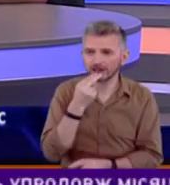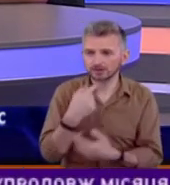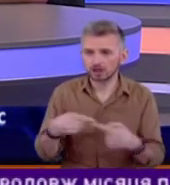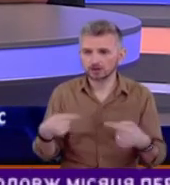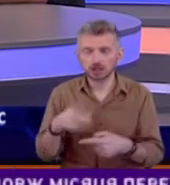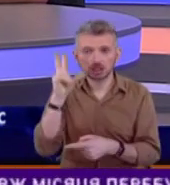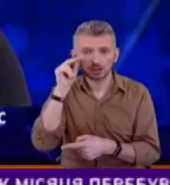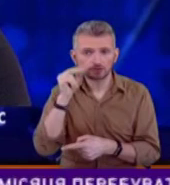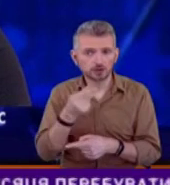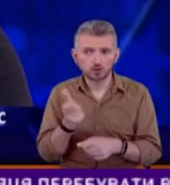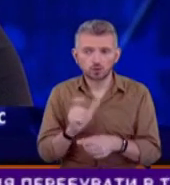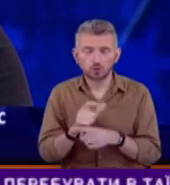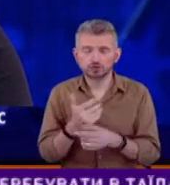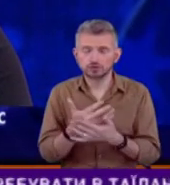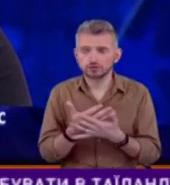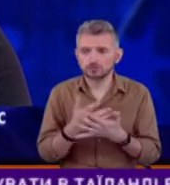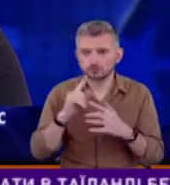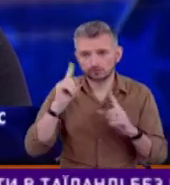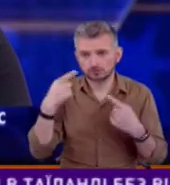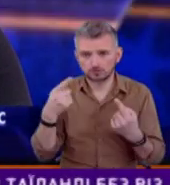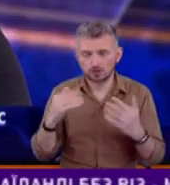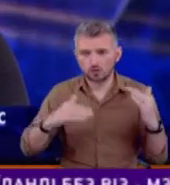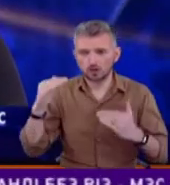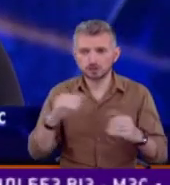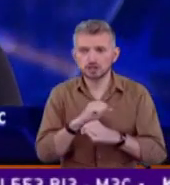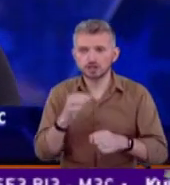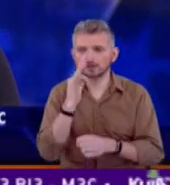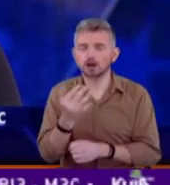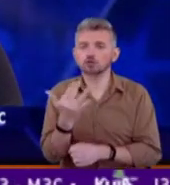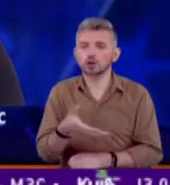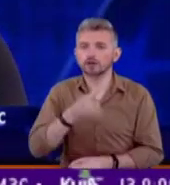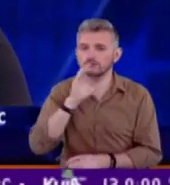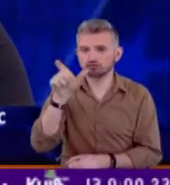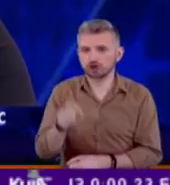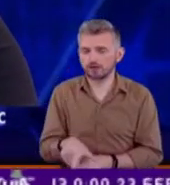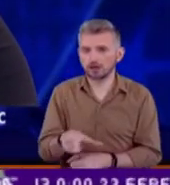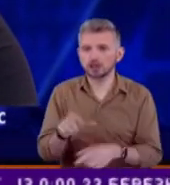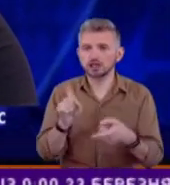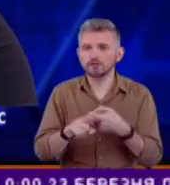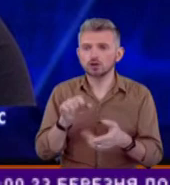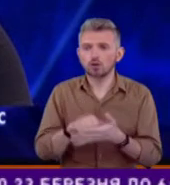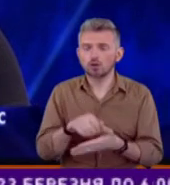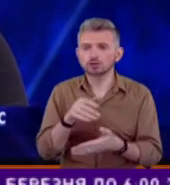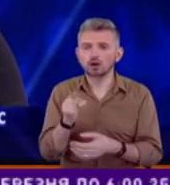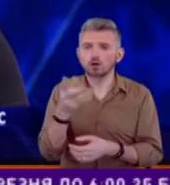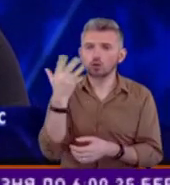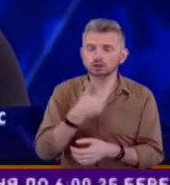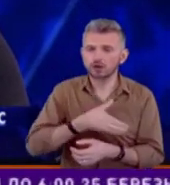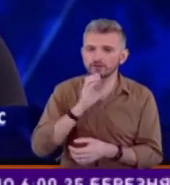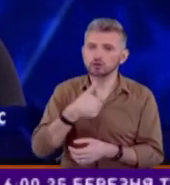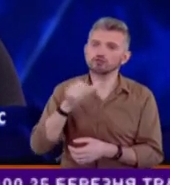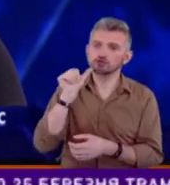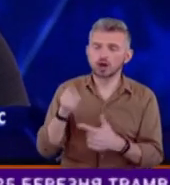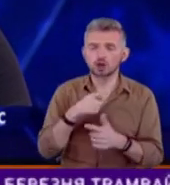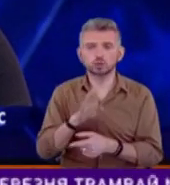Тобто цифра дуже все время колеблется, нельзя сказать, сколько выпил человек, это зависит даже от того срока, когда вы выпили, вчера или только